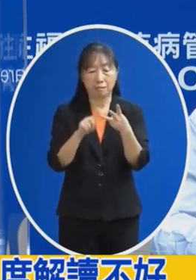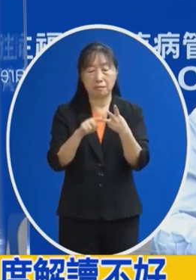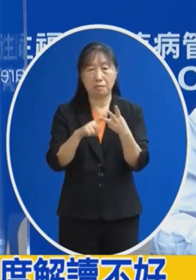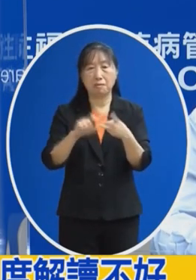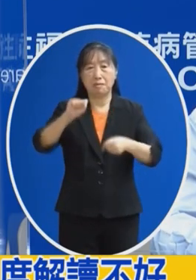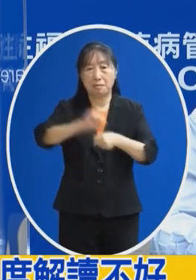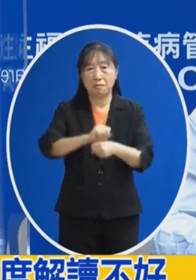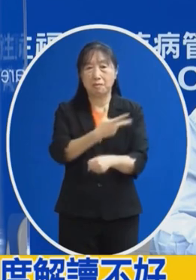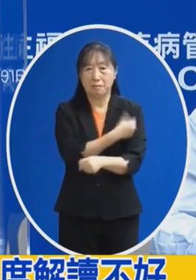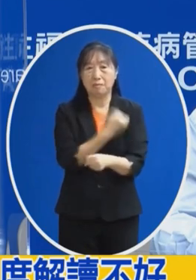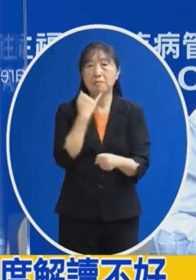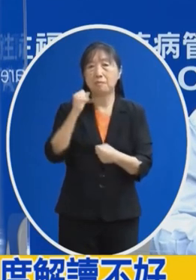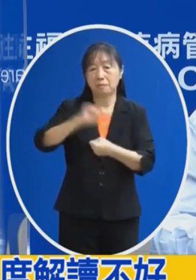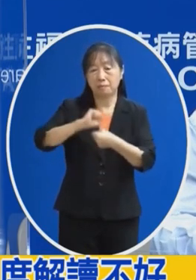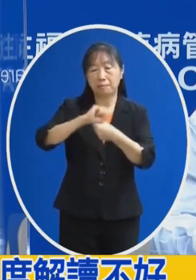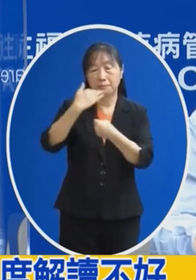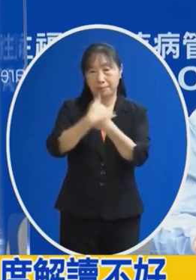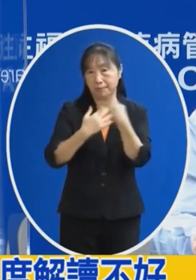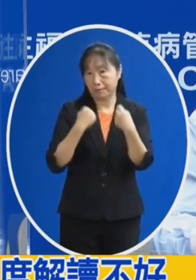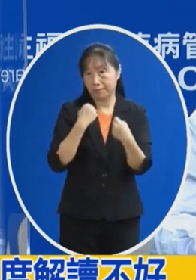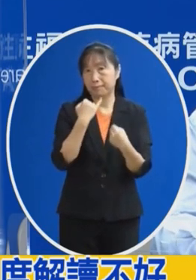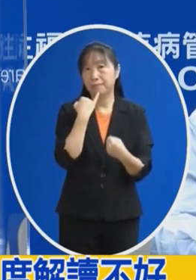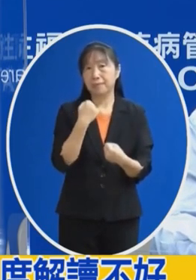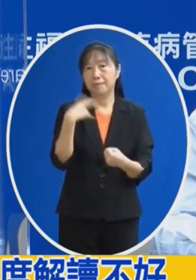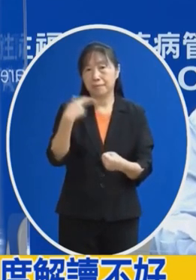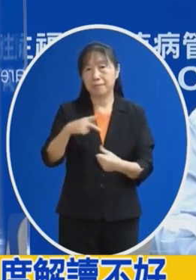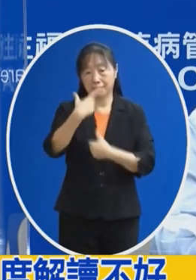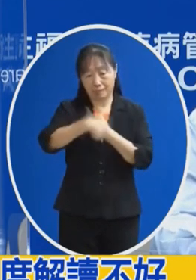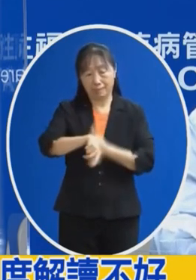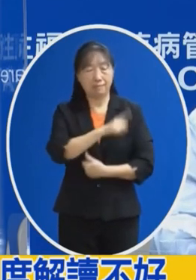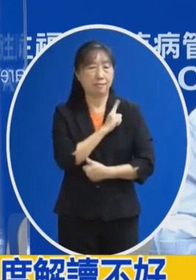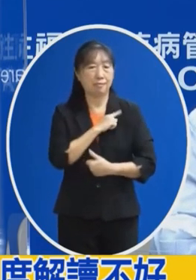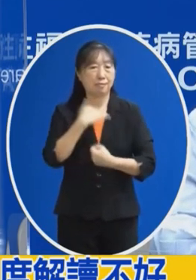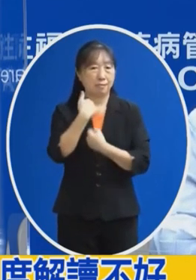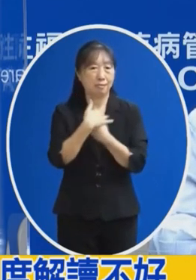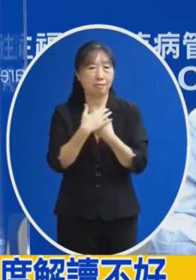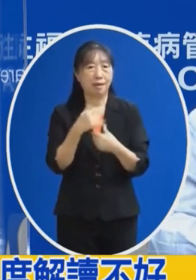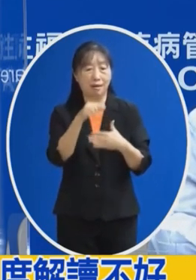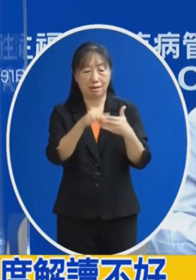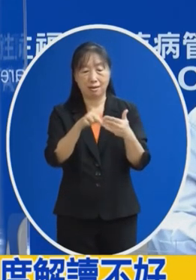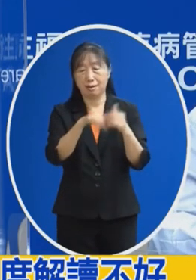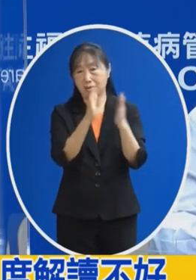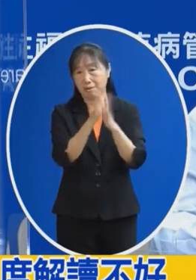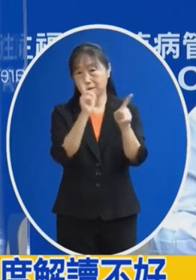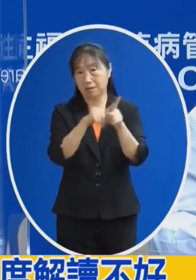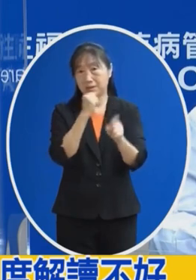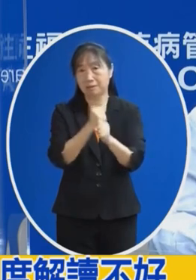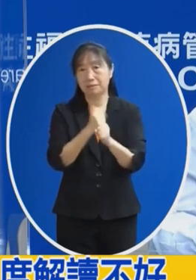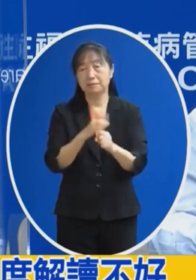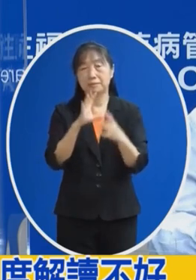护力，那另外就是说把个人的防护做好。我想有时候太